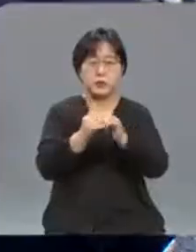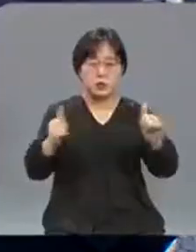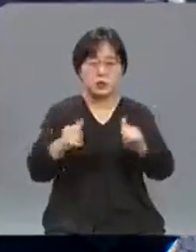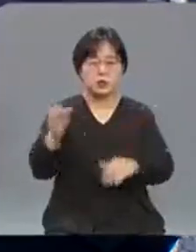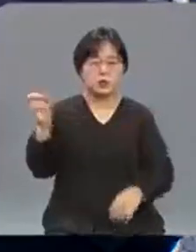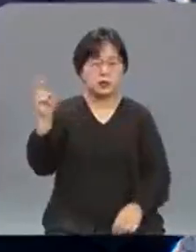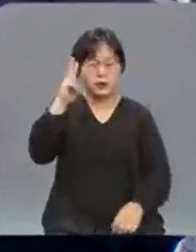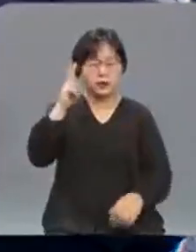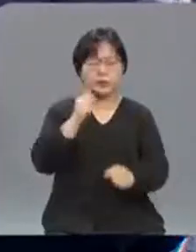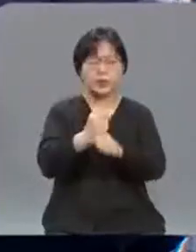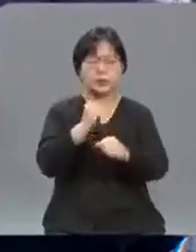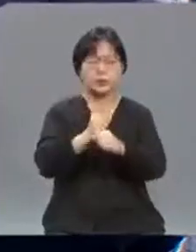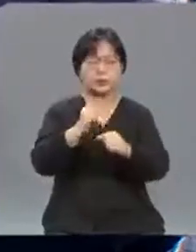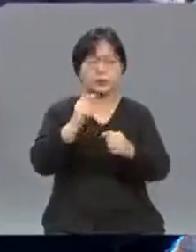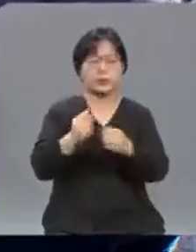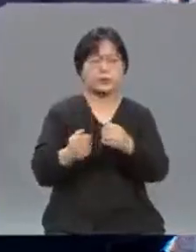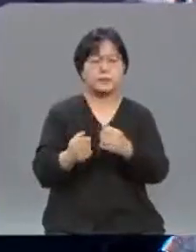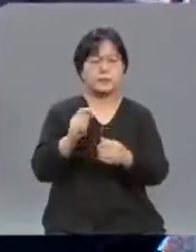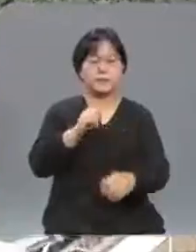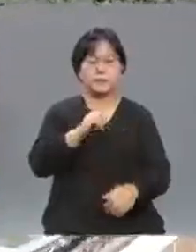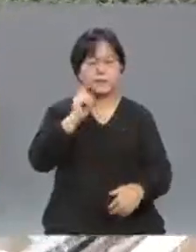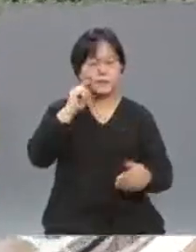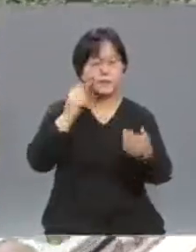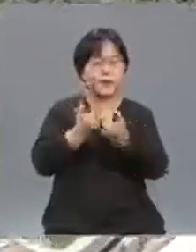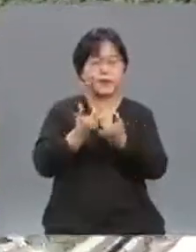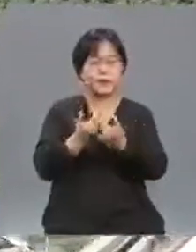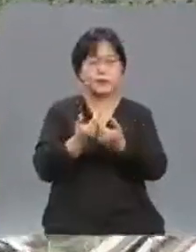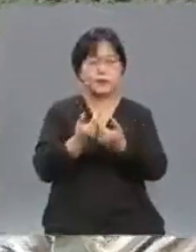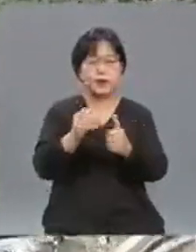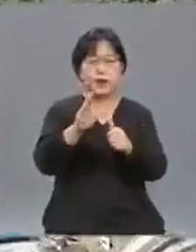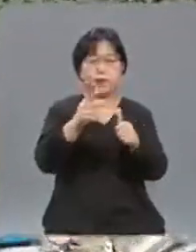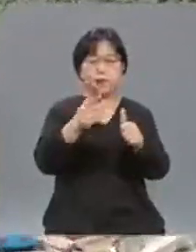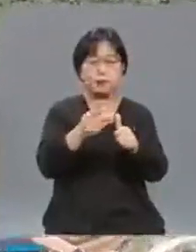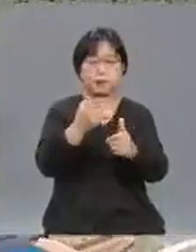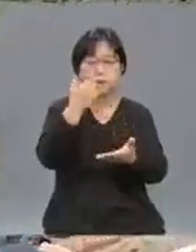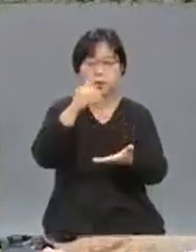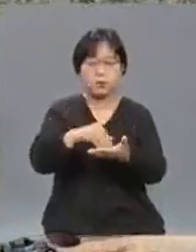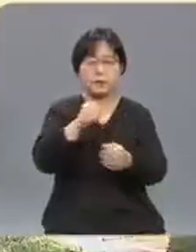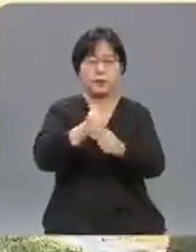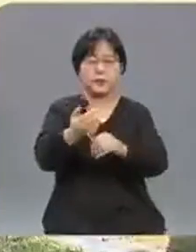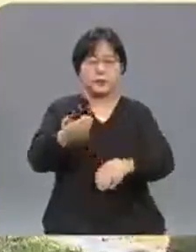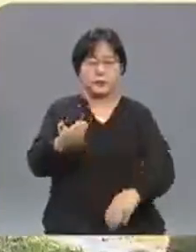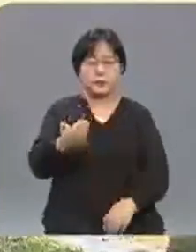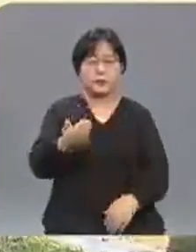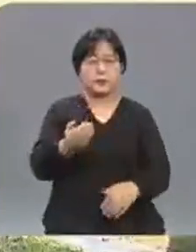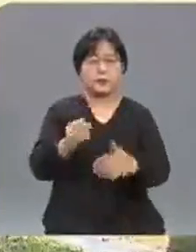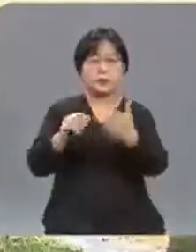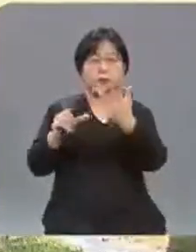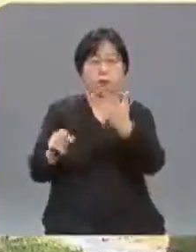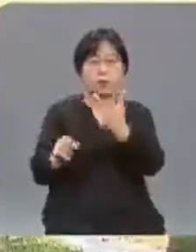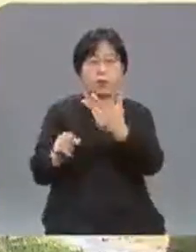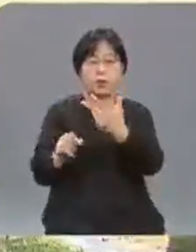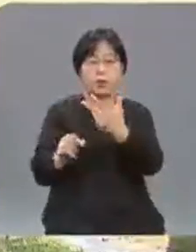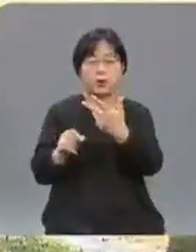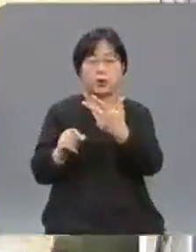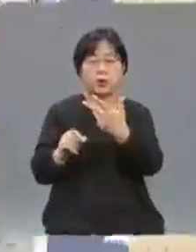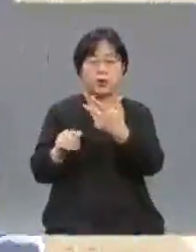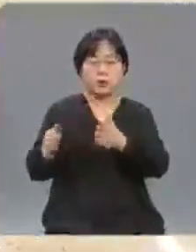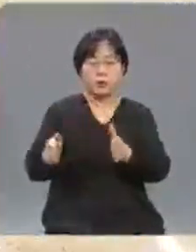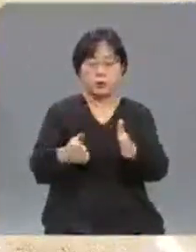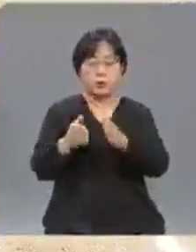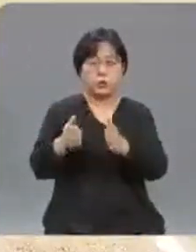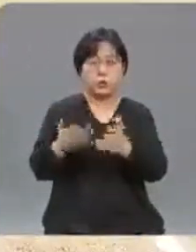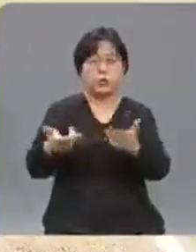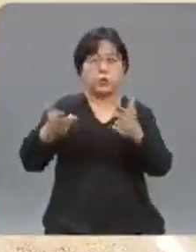설치하며 반발하고 있습니다 영광군은 앞서 한군이 표지석을 설치하기 전인 지난 7월 불갑사 도립공원